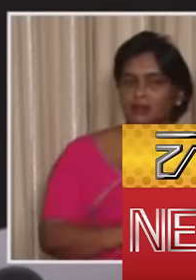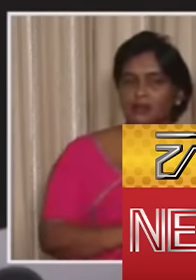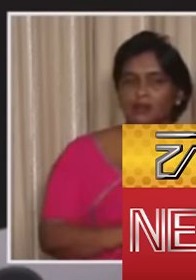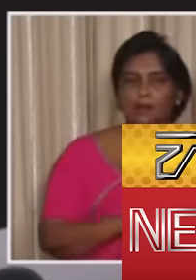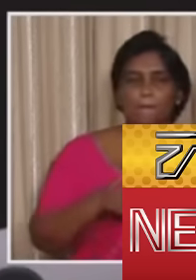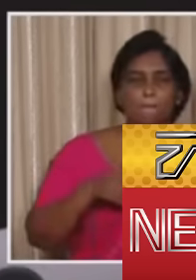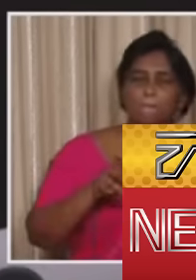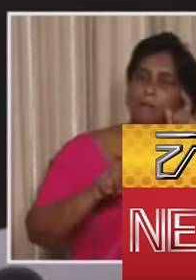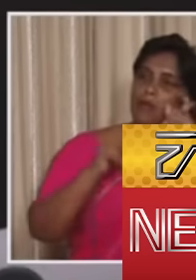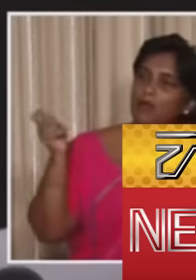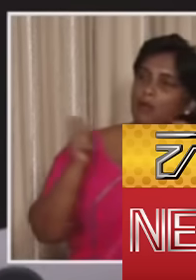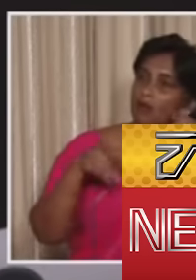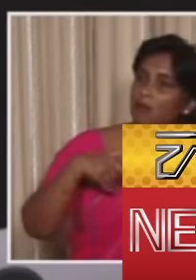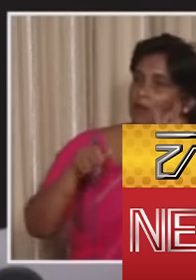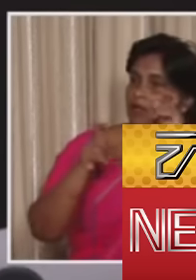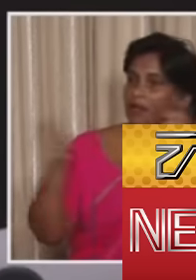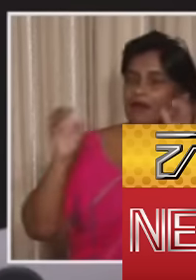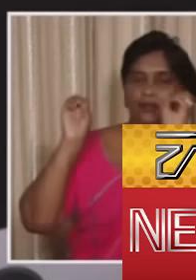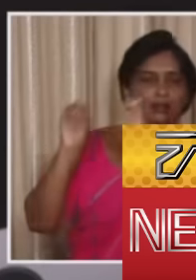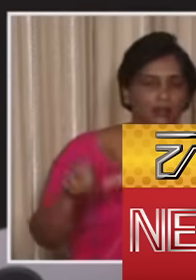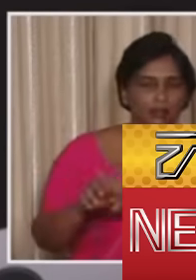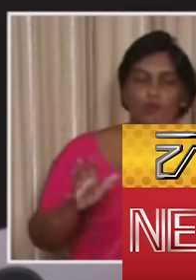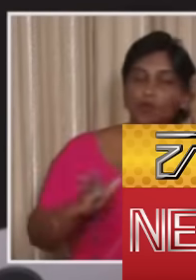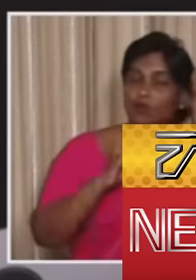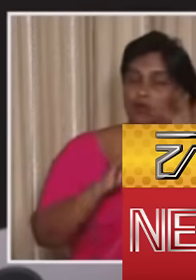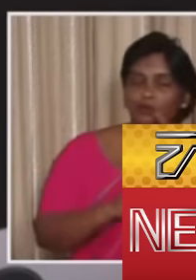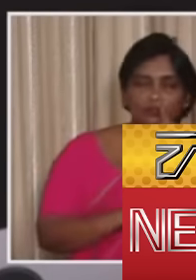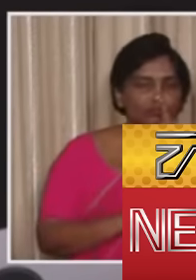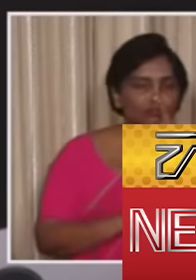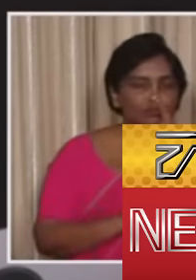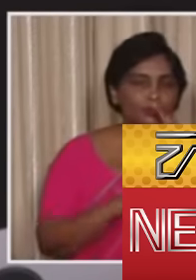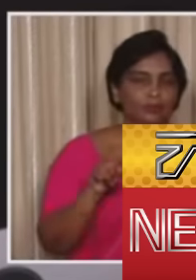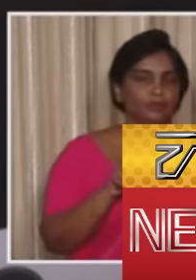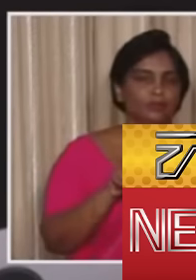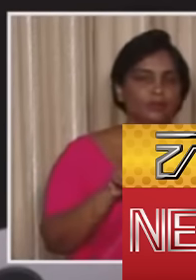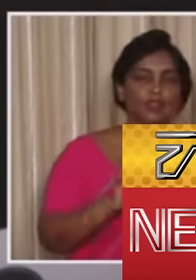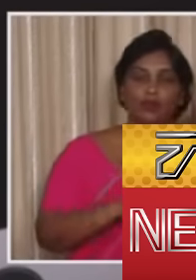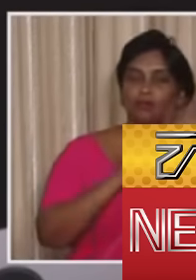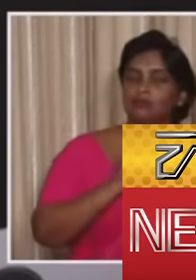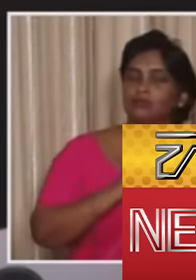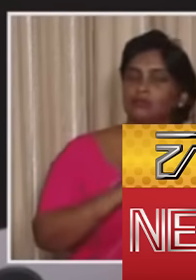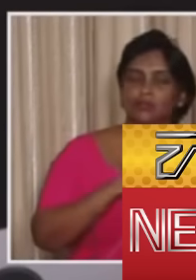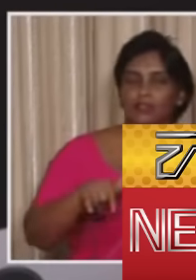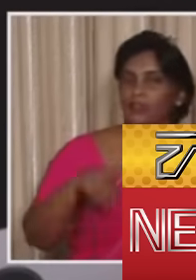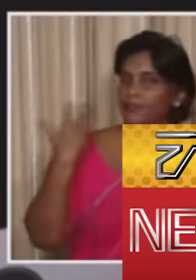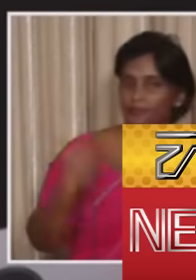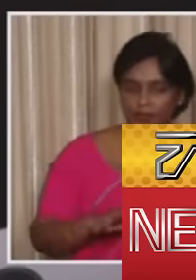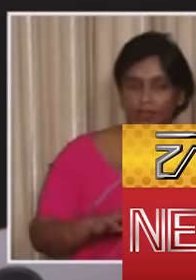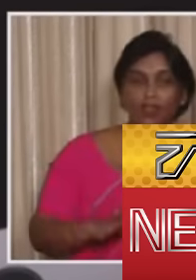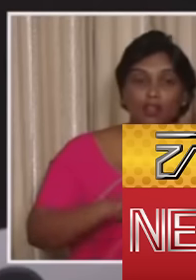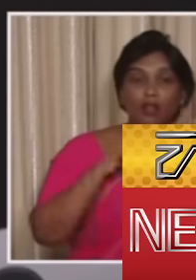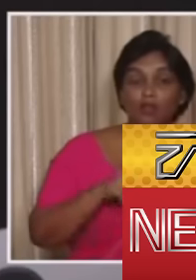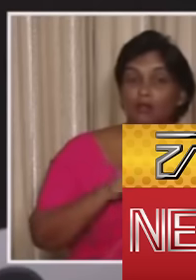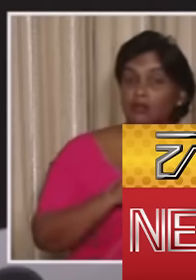මන්සන්දේ දිහා බලලා කඩයක් දාන යුගයක් තිබුණා. ලෝකේ ඉවට ලෝකේ ගමන් කරපු කාලය ඉවරයි. ලෝකේ අද